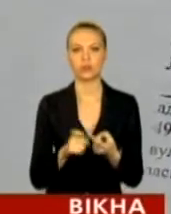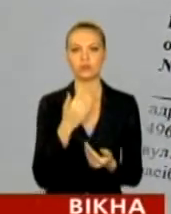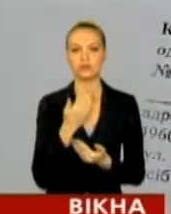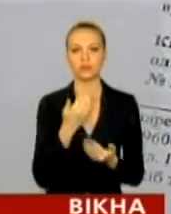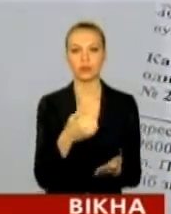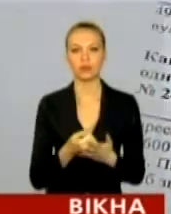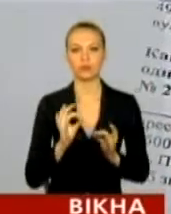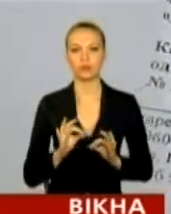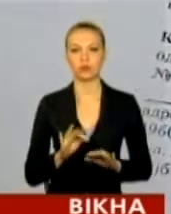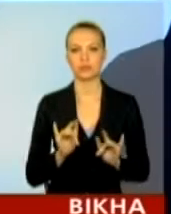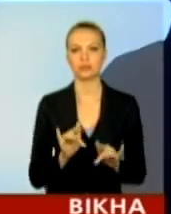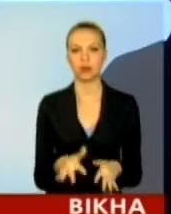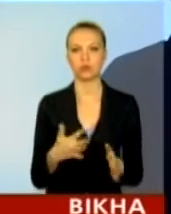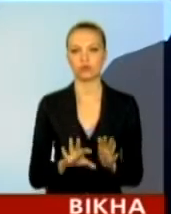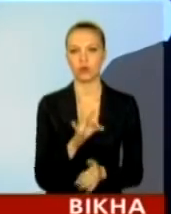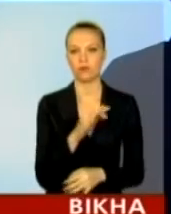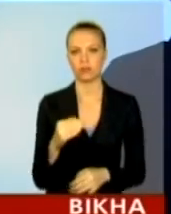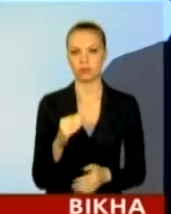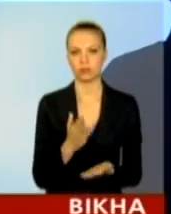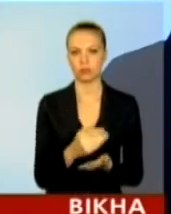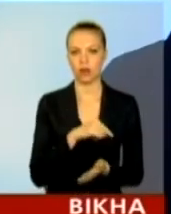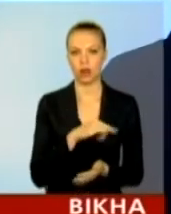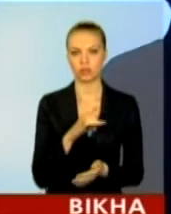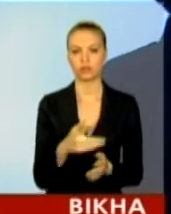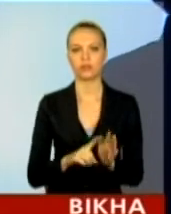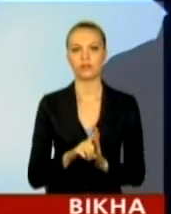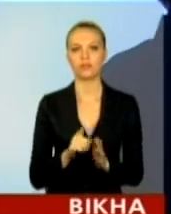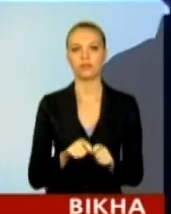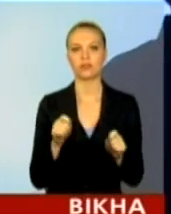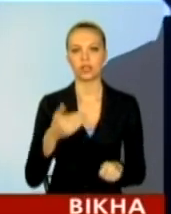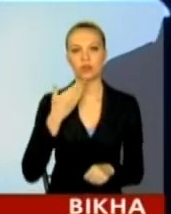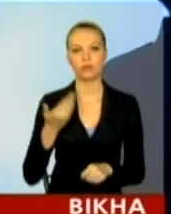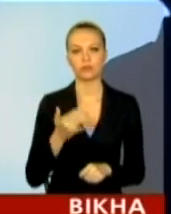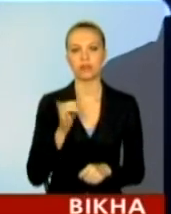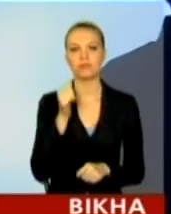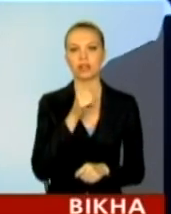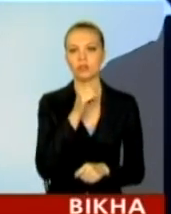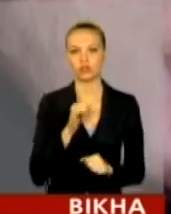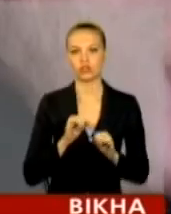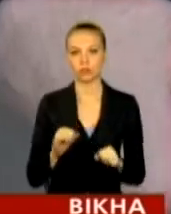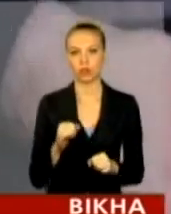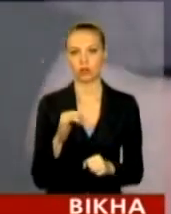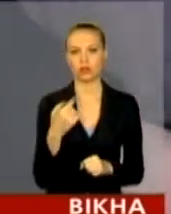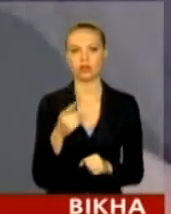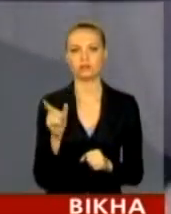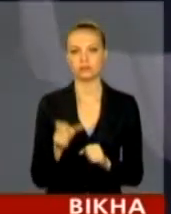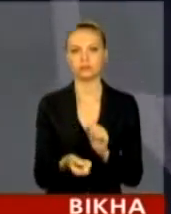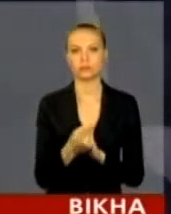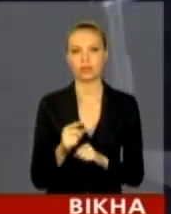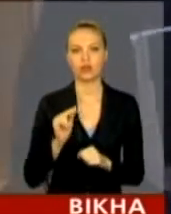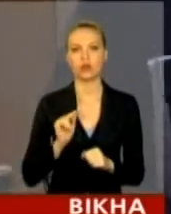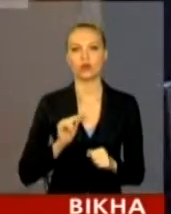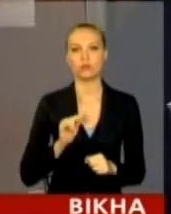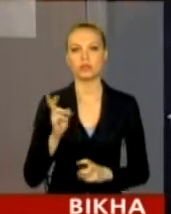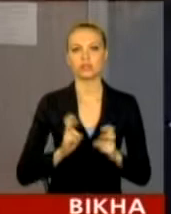до прокуратури справа набула офіційного характеру, відкрито виступив і втаємничений герой телевізійних сюжетів. Ним виявився робітник